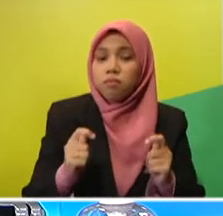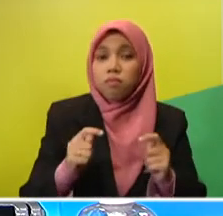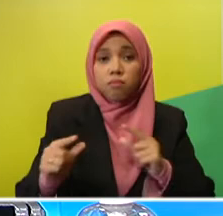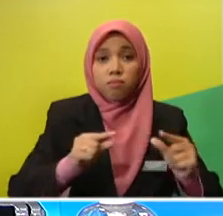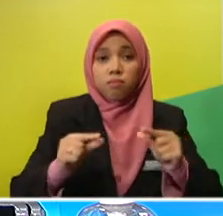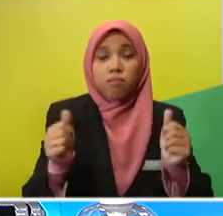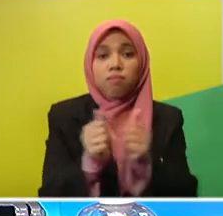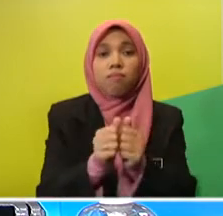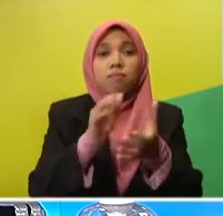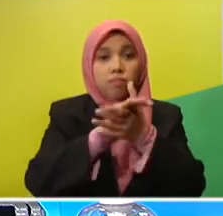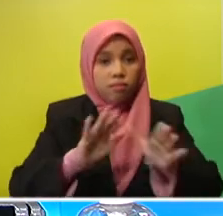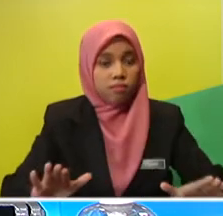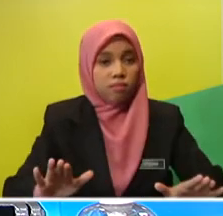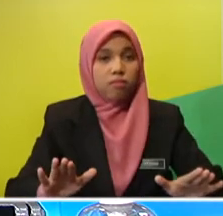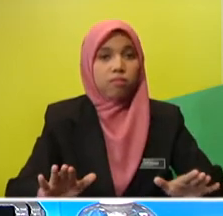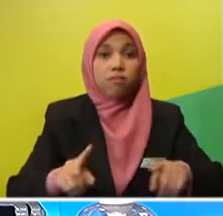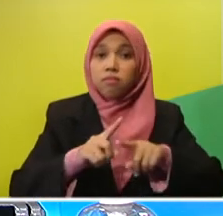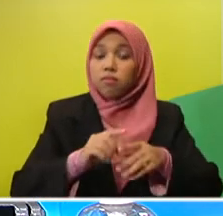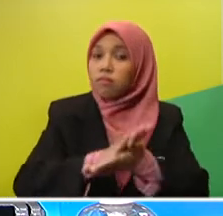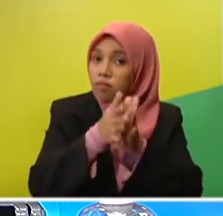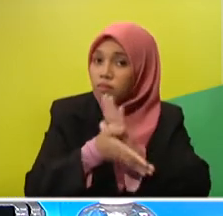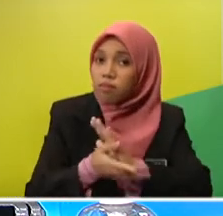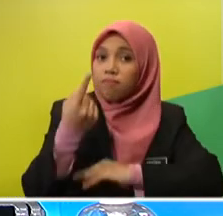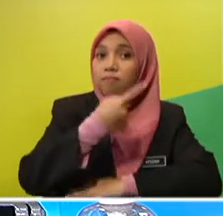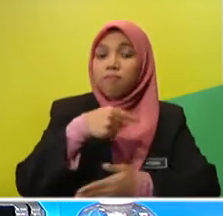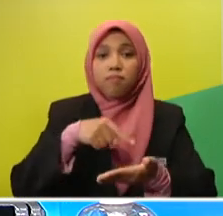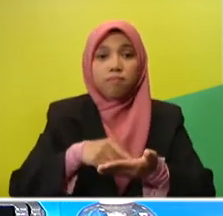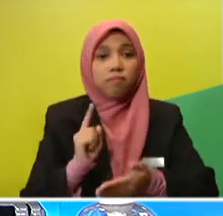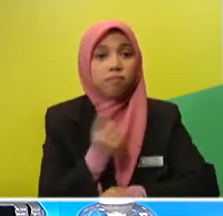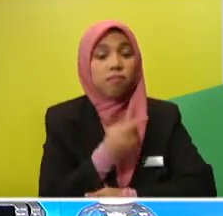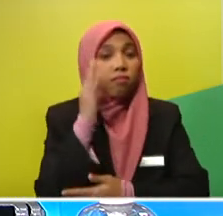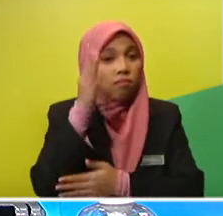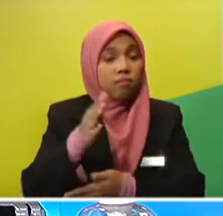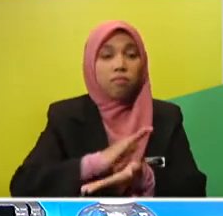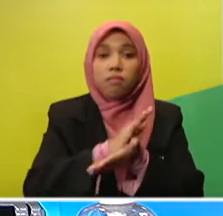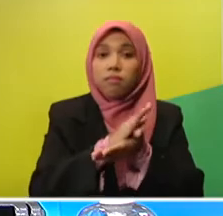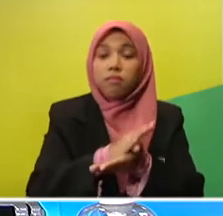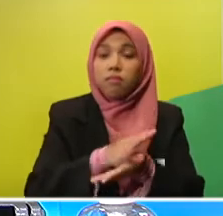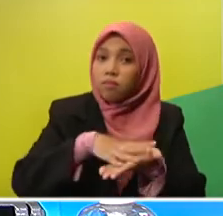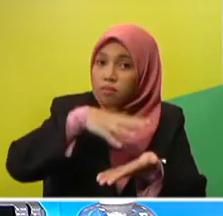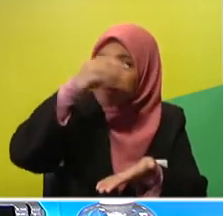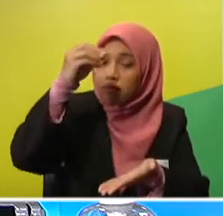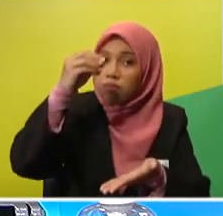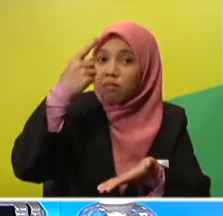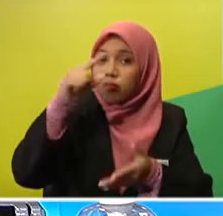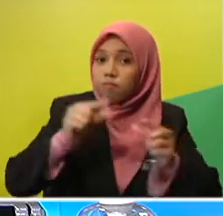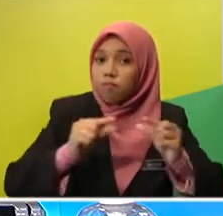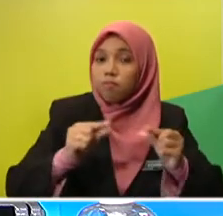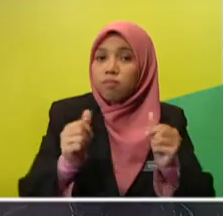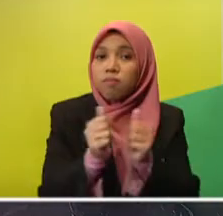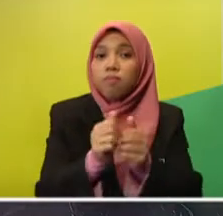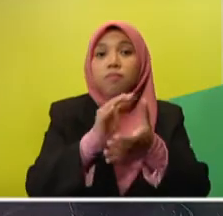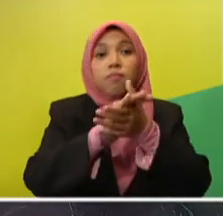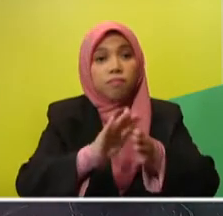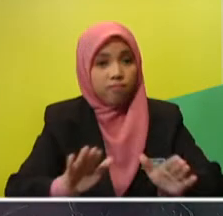pembelajaran kita hari ini salah satu pembelajaran yang kita akan bantu murid-murid MBK Penglihatan untuk bergerak dengan lebih selamat.